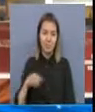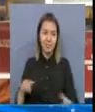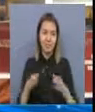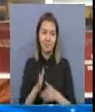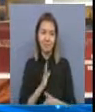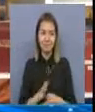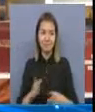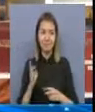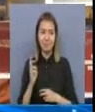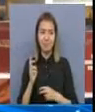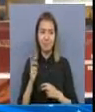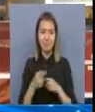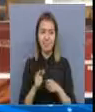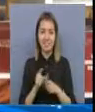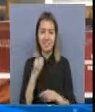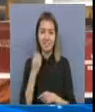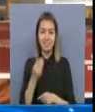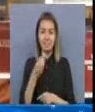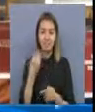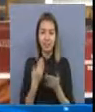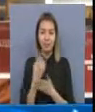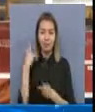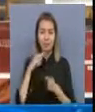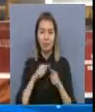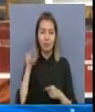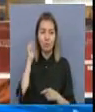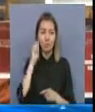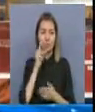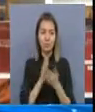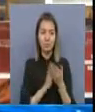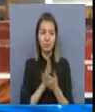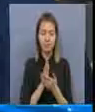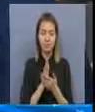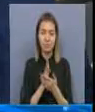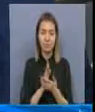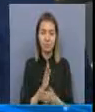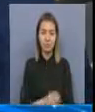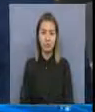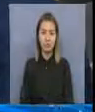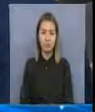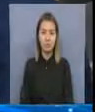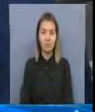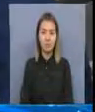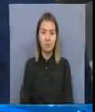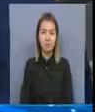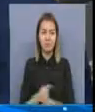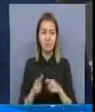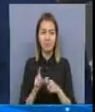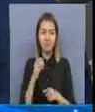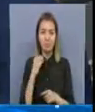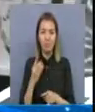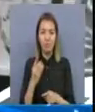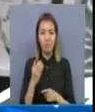Әр кәсіпорынның ерекшелігіне қарай өндіріс процесіне жаңа технологияларды енгізу жұмыстары атқарылуда. Жиын барысында Қазақстан Innovation